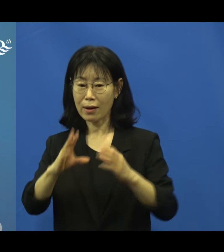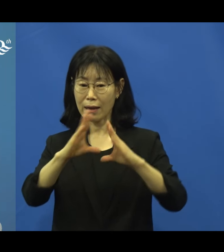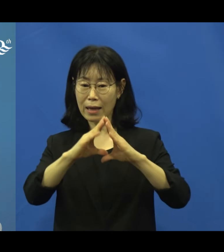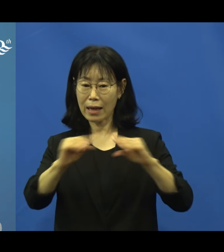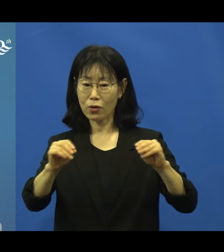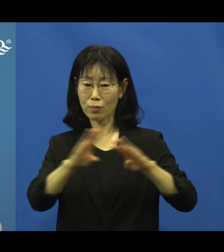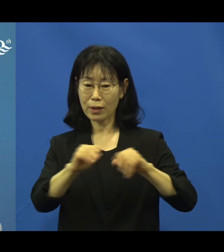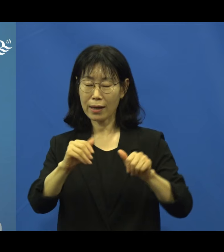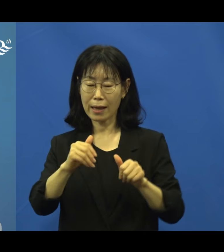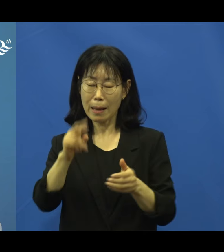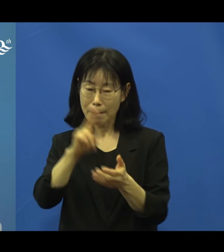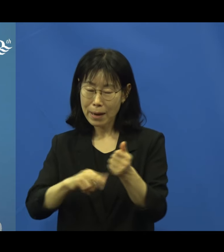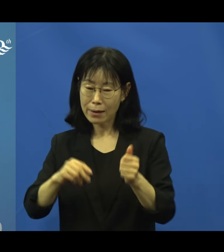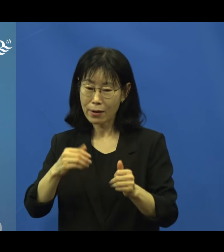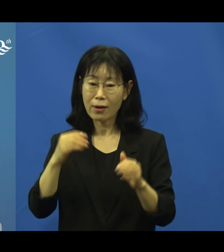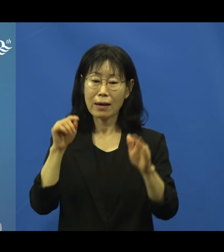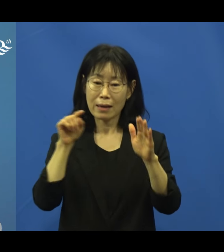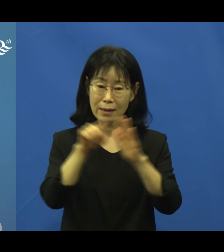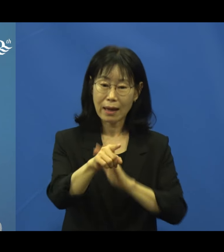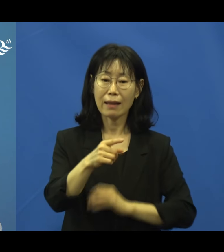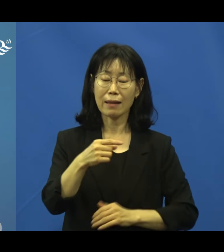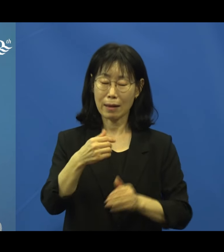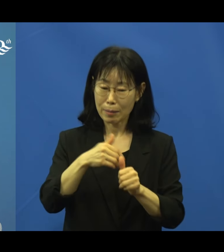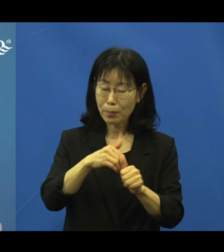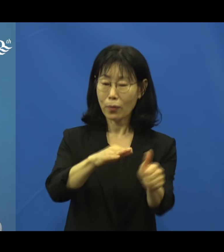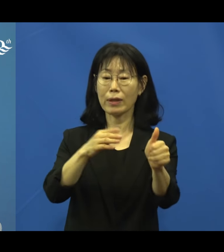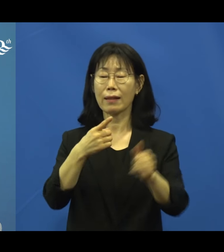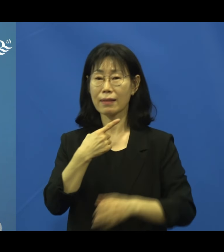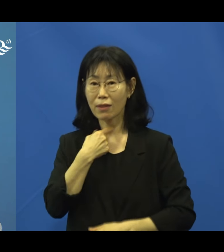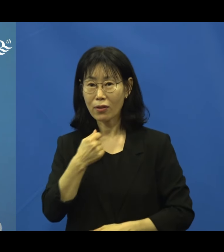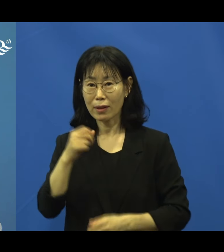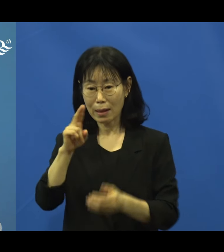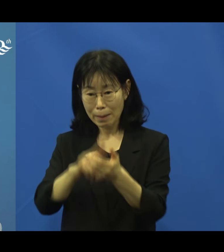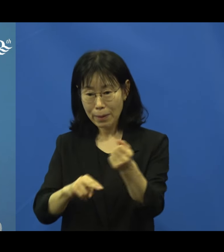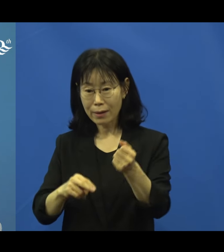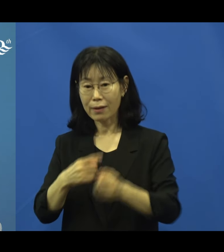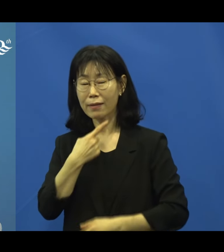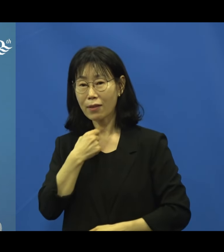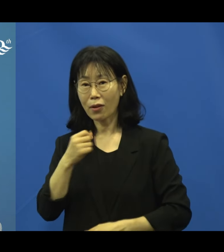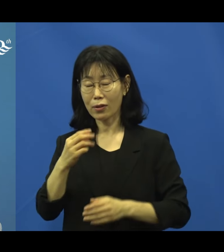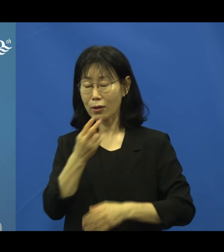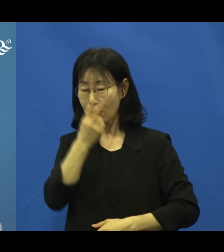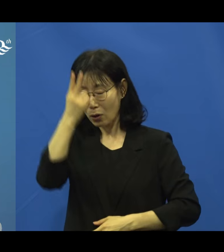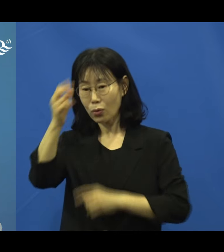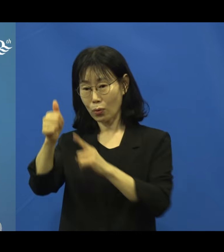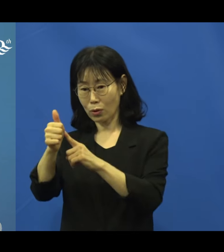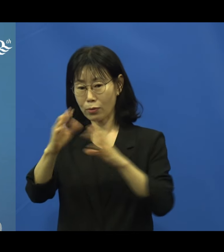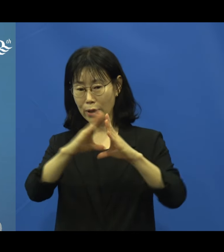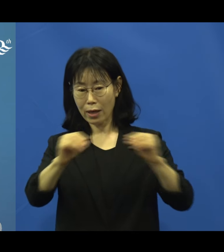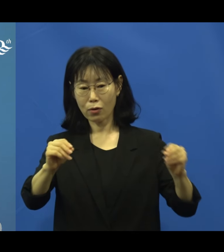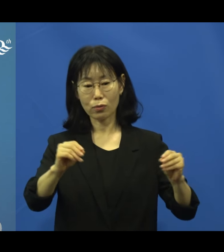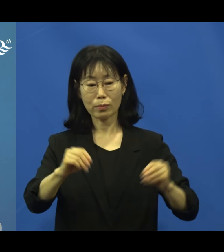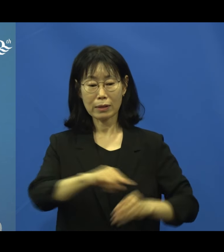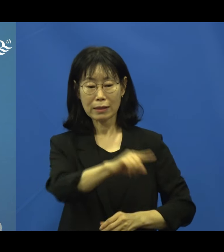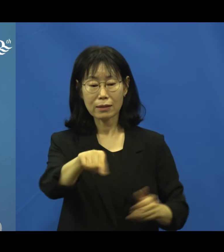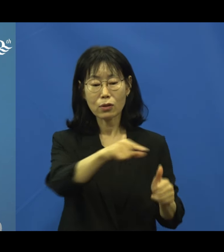그가 시위대장의 집에 포로로 붙잡혀갈 때 누가 그가 애굽을 살릴 자라고